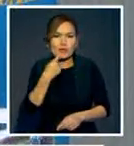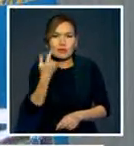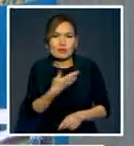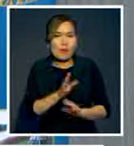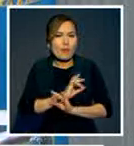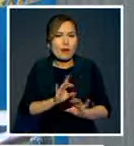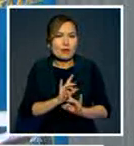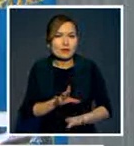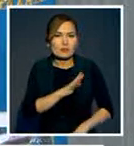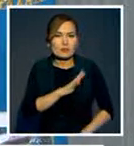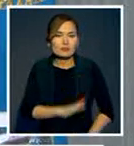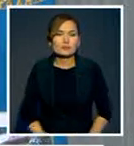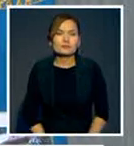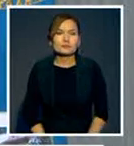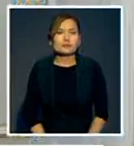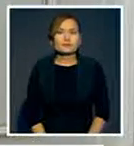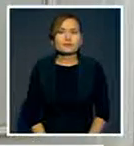баяндалды.